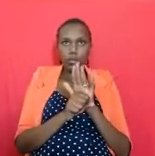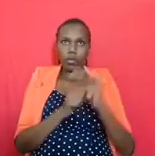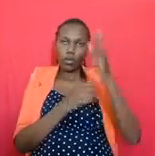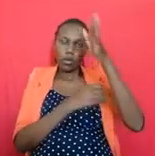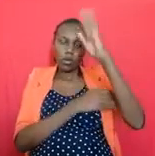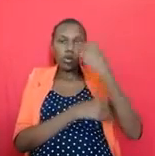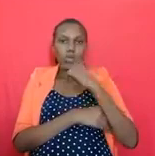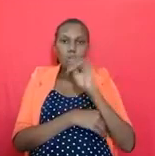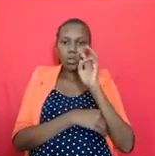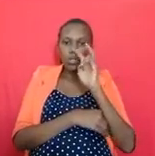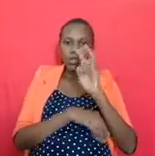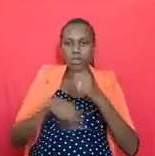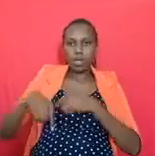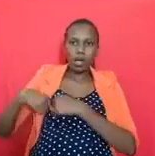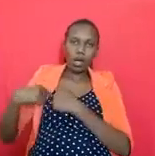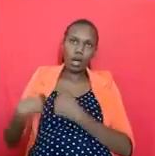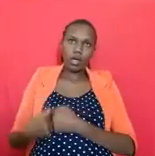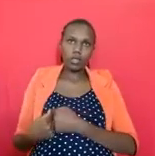Gayuri ororaga goro,